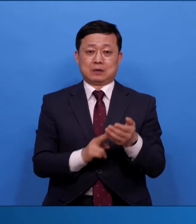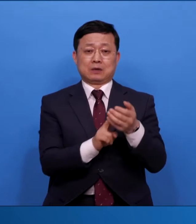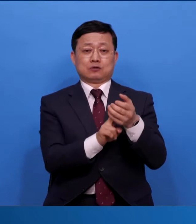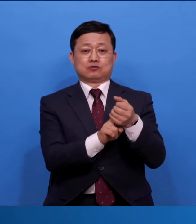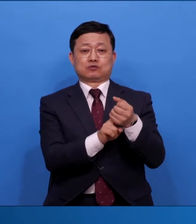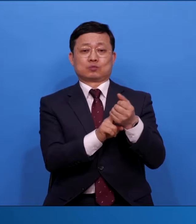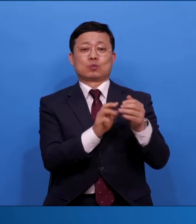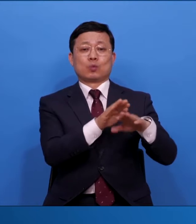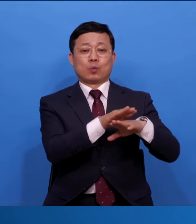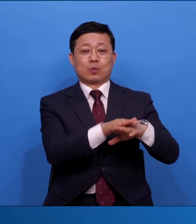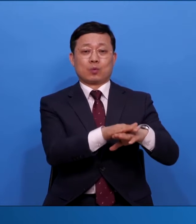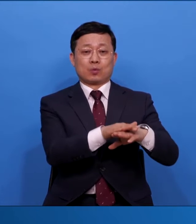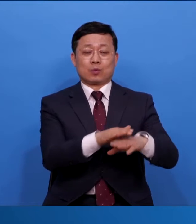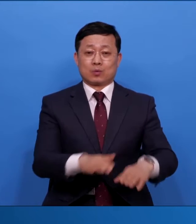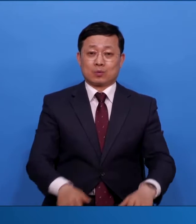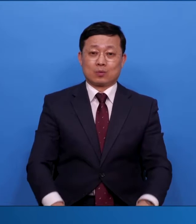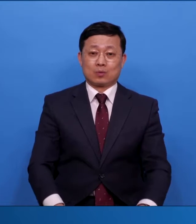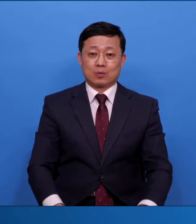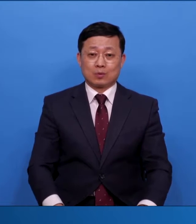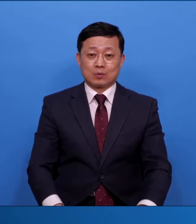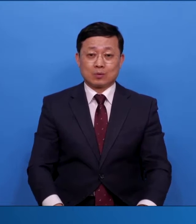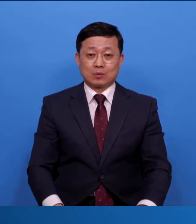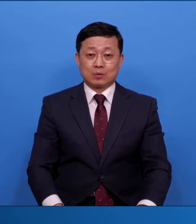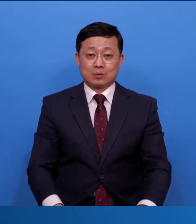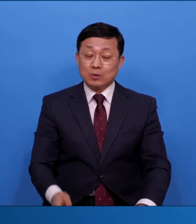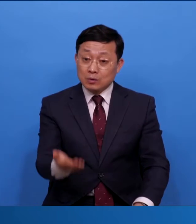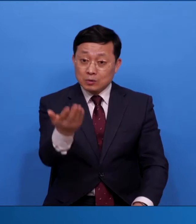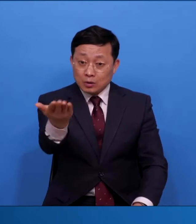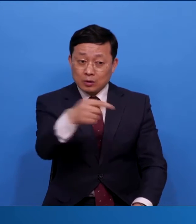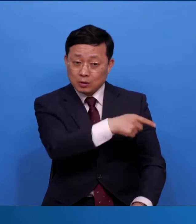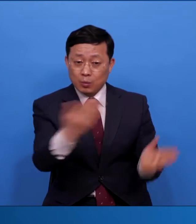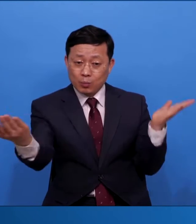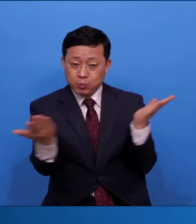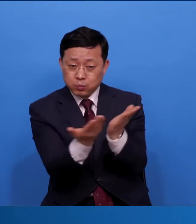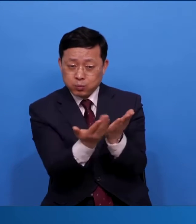这个时候神树立了真门徒。 그래서 여러분에게 주시는 축복이 이겁니다.